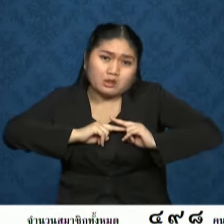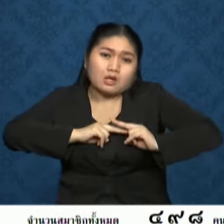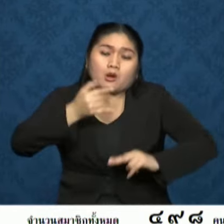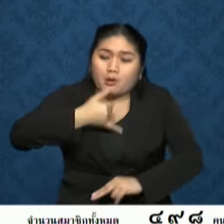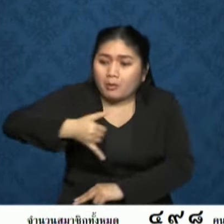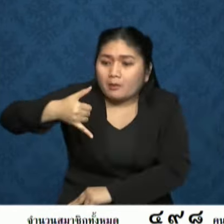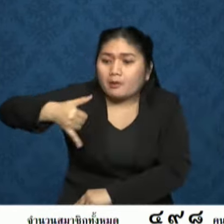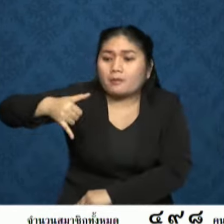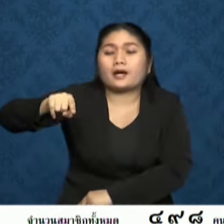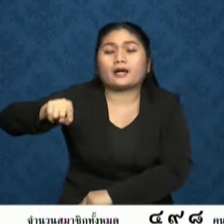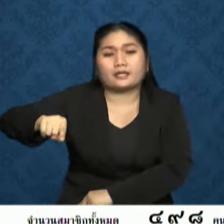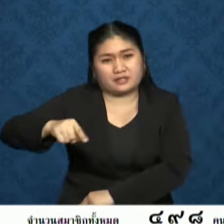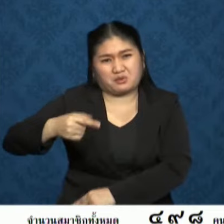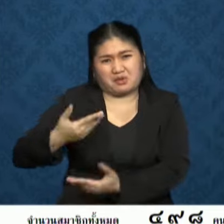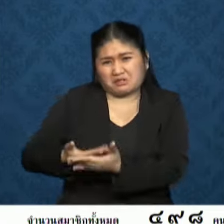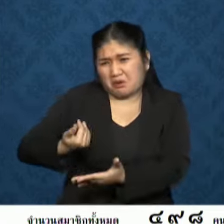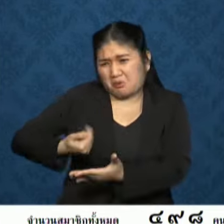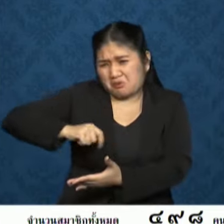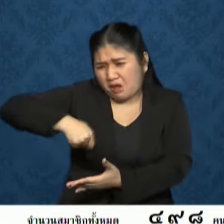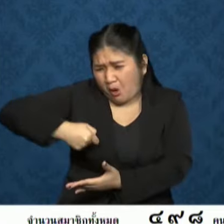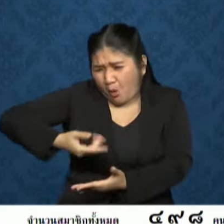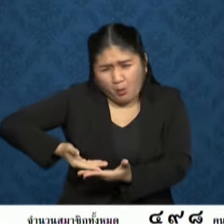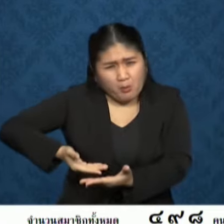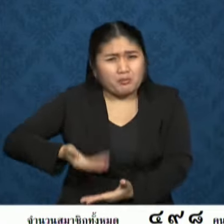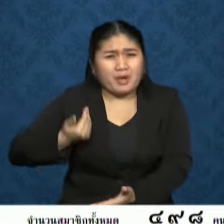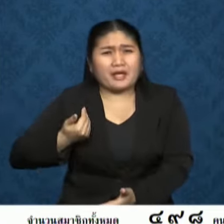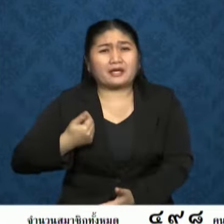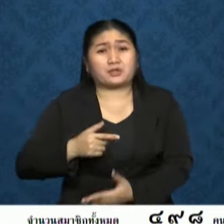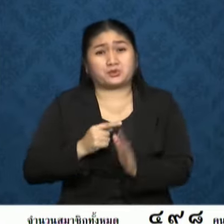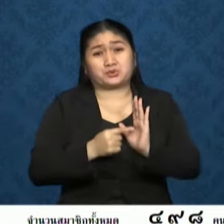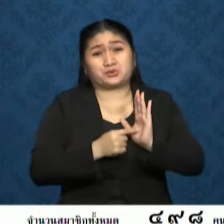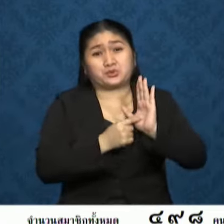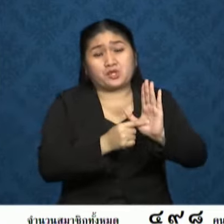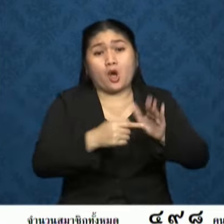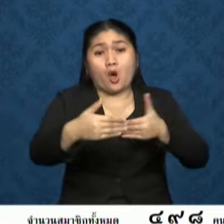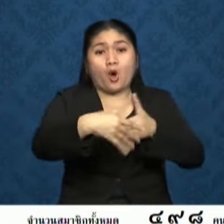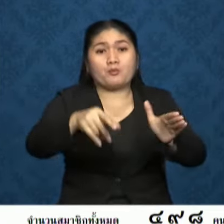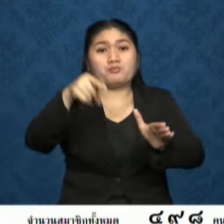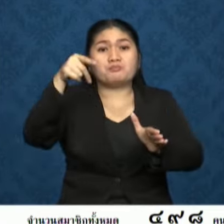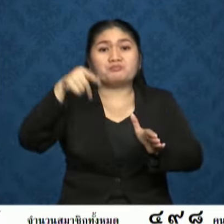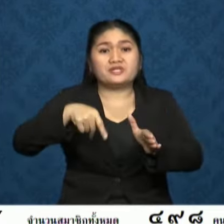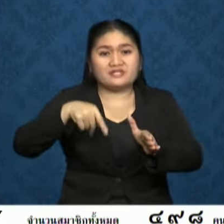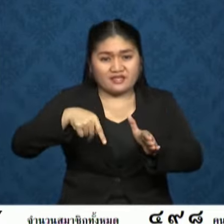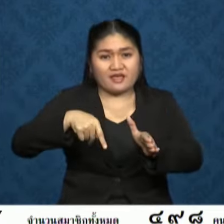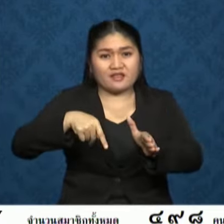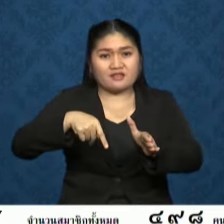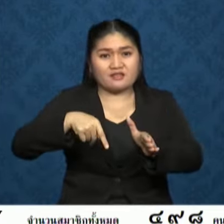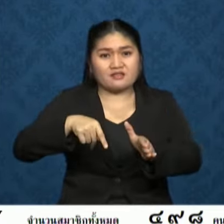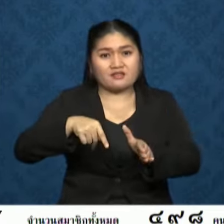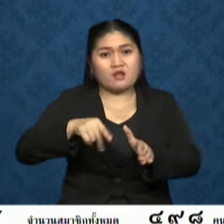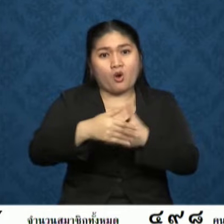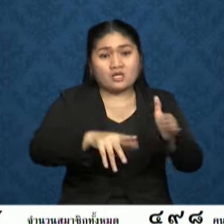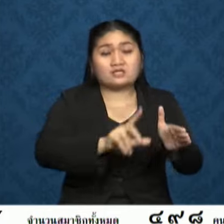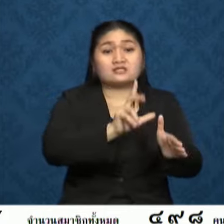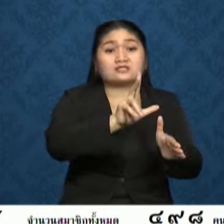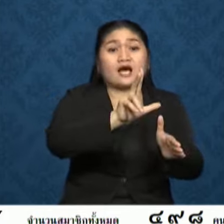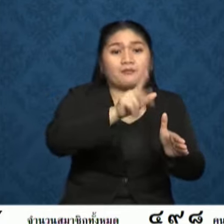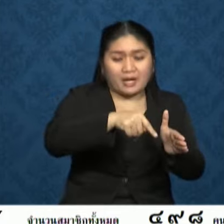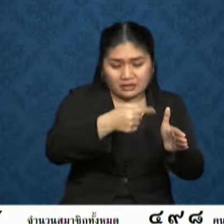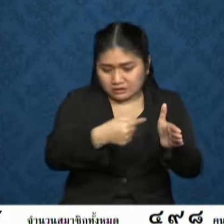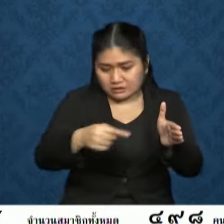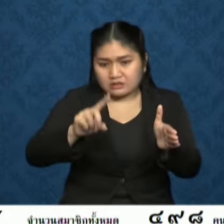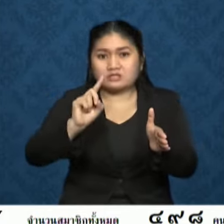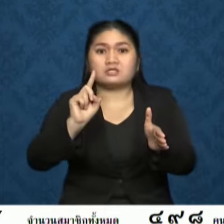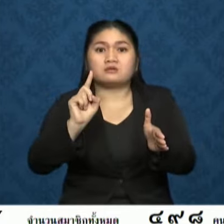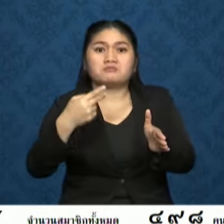พยาบาลนะครับมีราคาแพงมากเช่น ราคาห้พิศเศษ ราคาหรค 3,000 ถึ 1, บาทซ